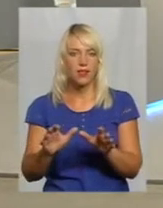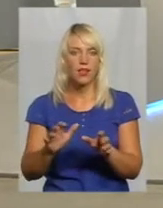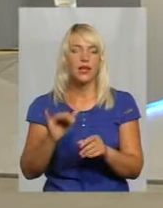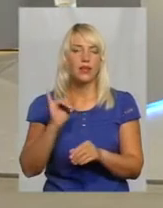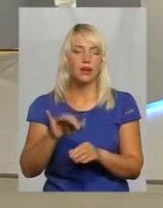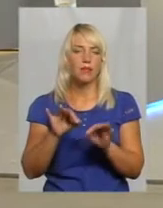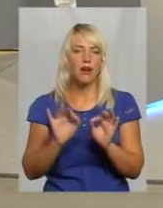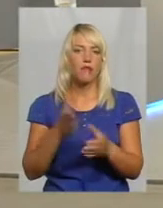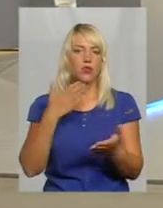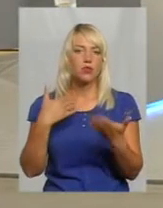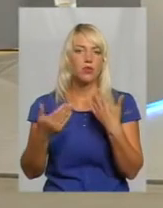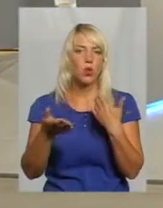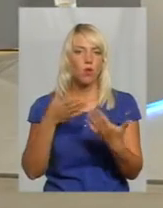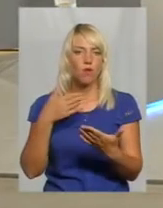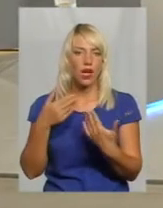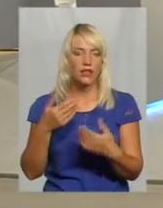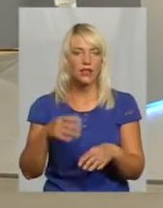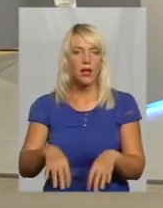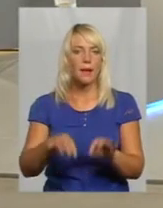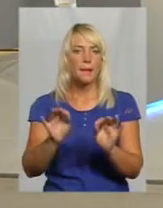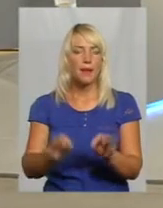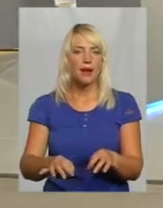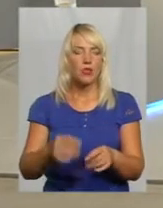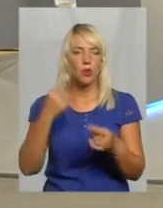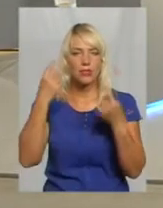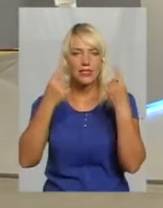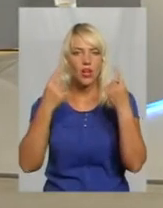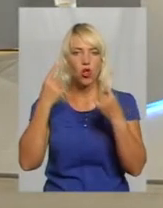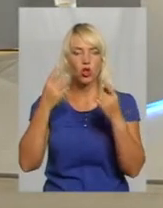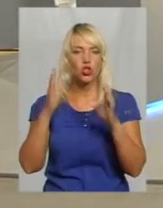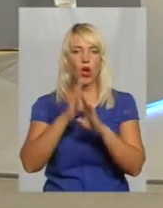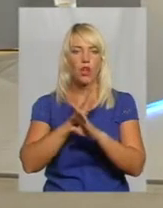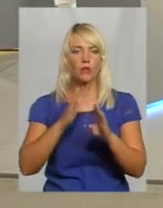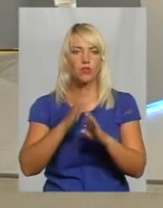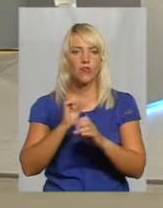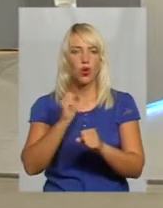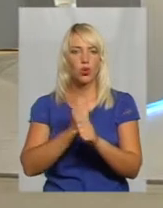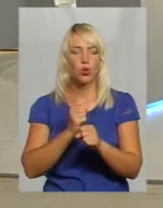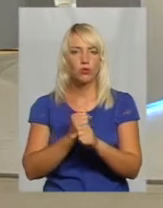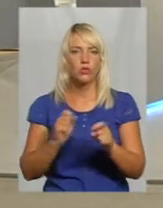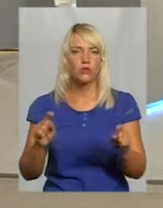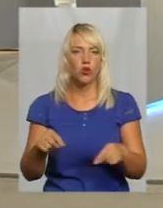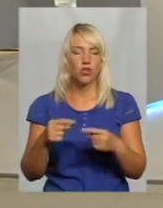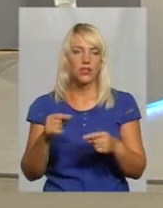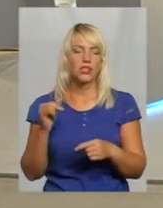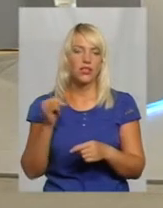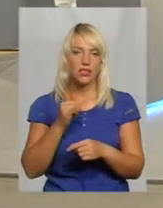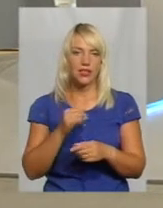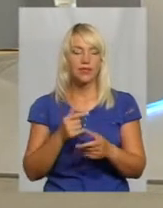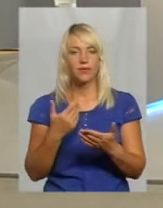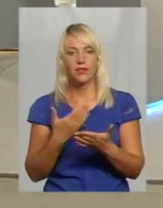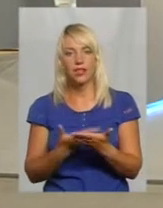правильно спілкуватися, правильно психологічну атмосферу вдома створити. Ну і